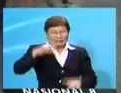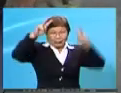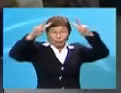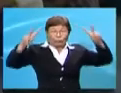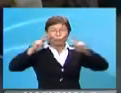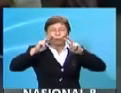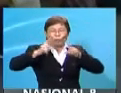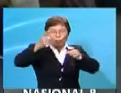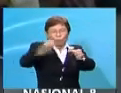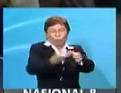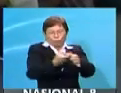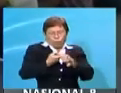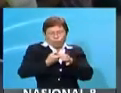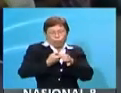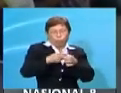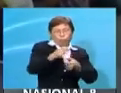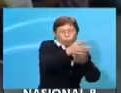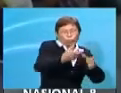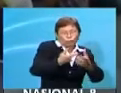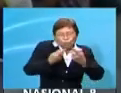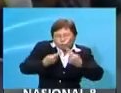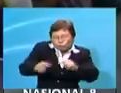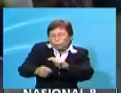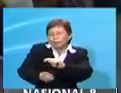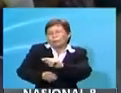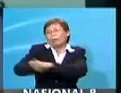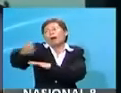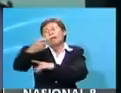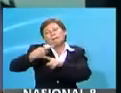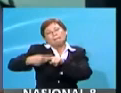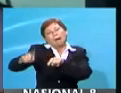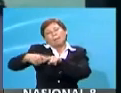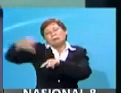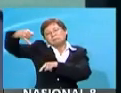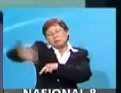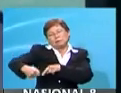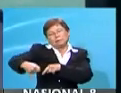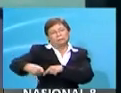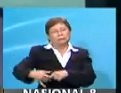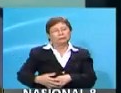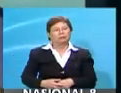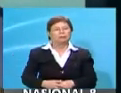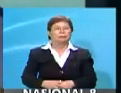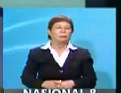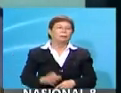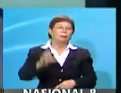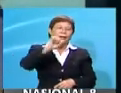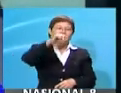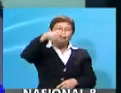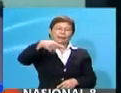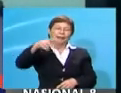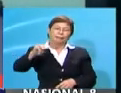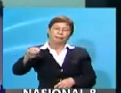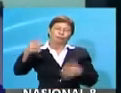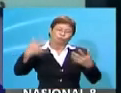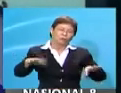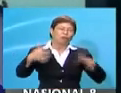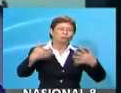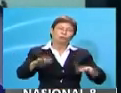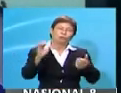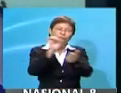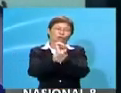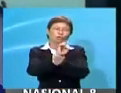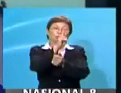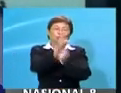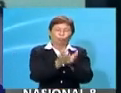sedang menunda Pukat Cuba melarikan diri namun gagal kuasa maritim Malaysia telah berjaya menahan dua kali